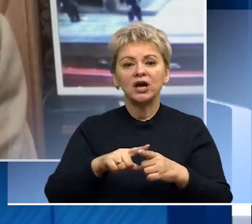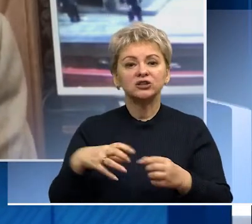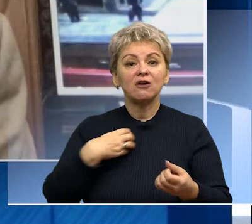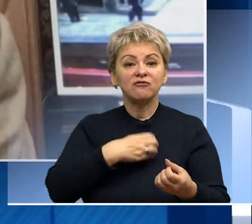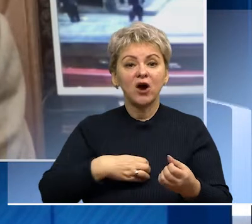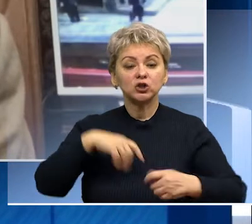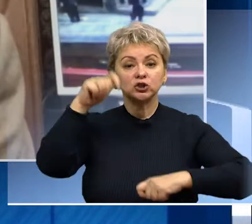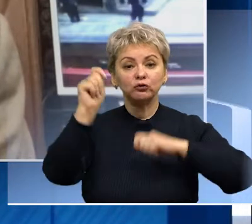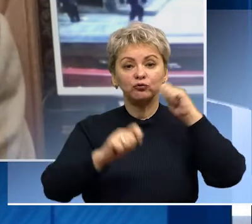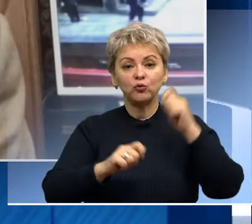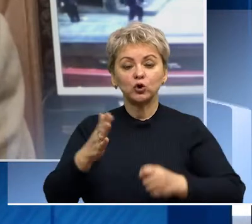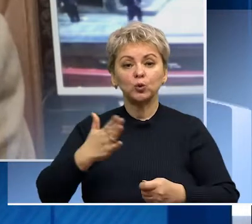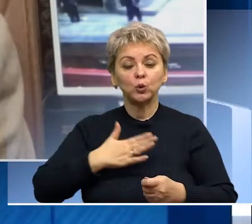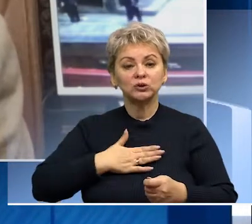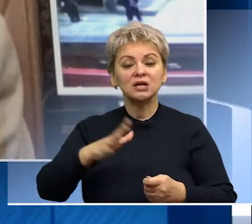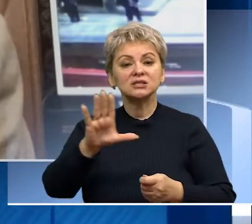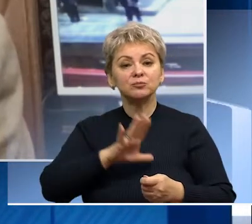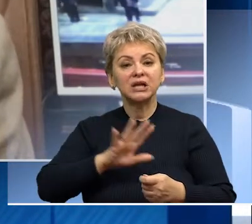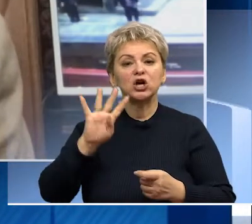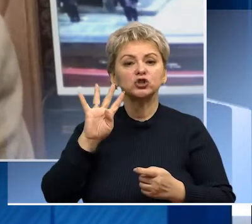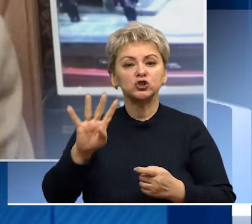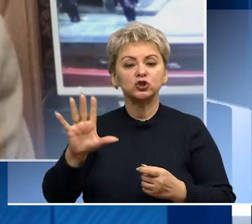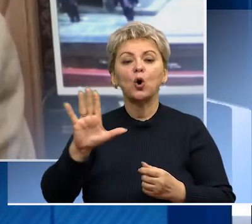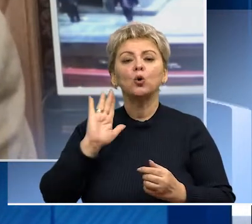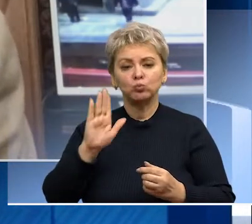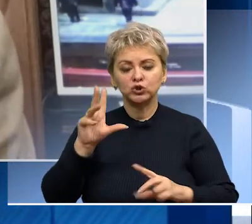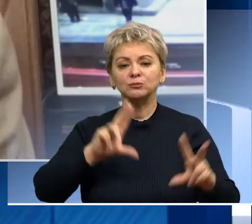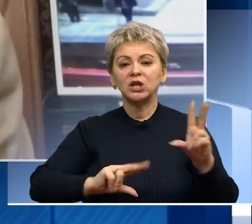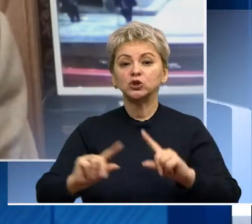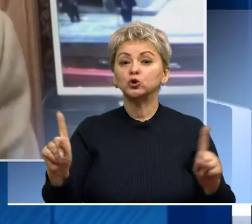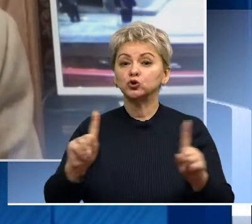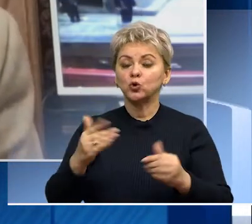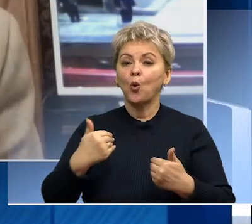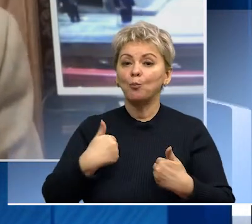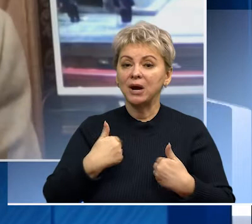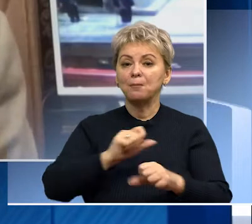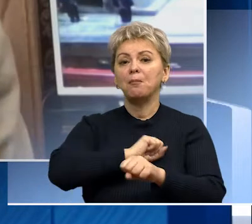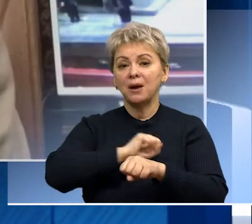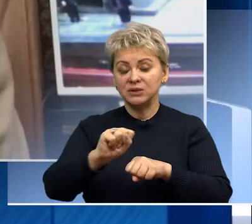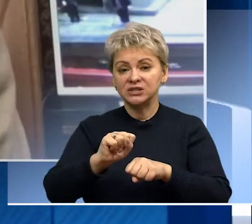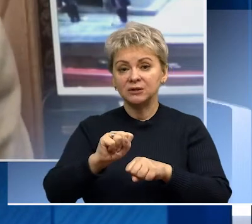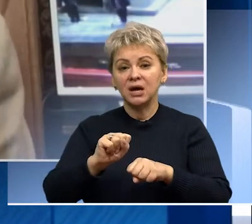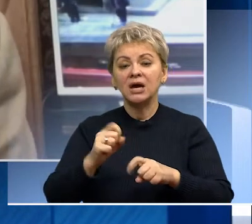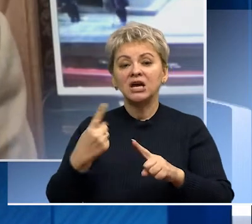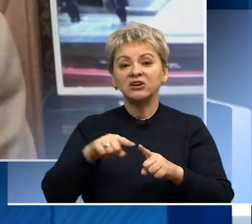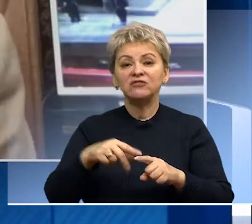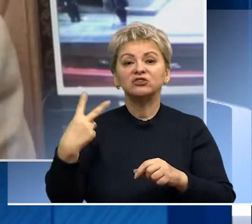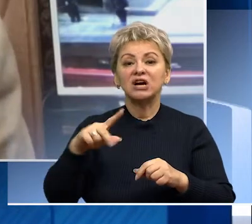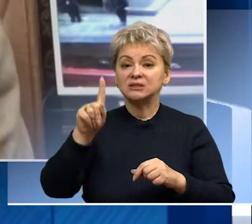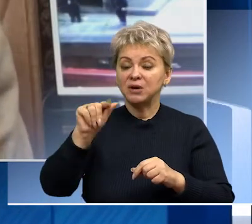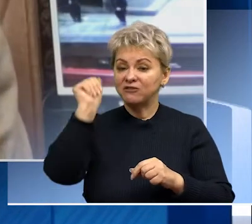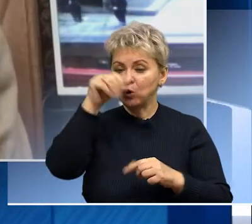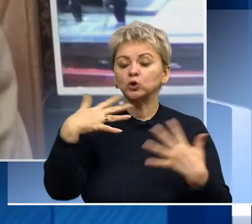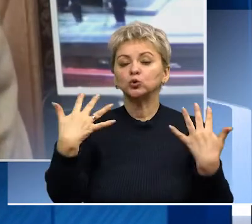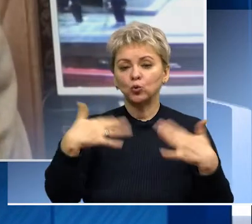этот очень важный форум, у нас их было 4, будем надеяться, что мы победим, имею, и в